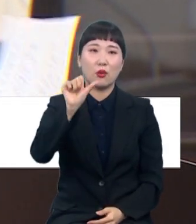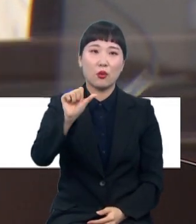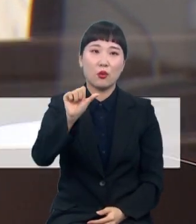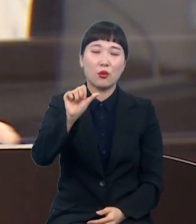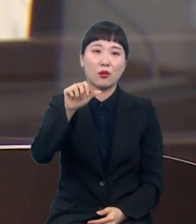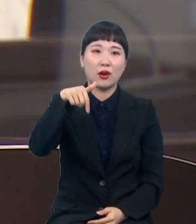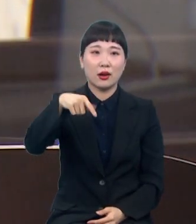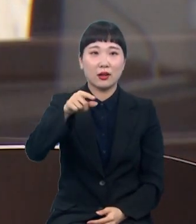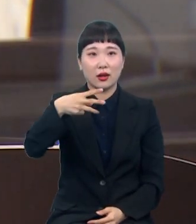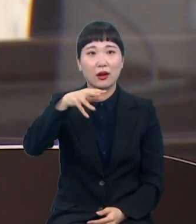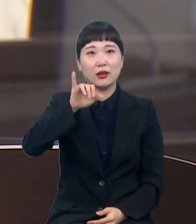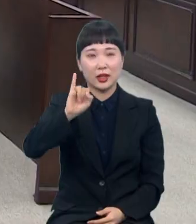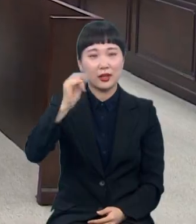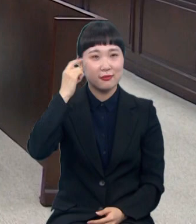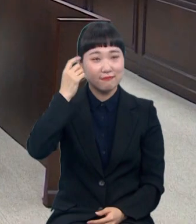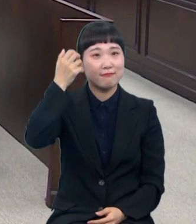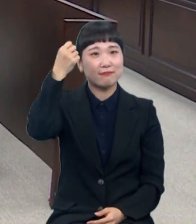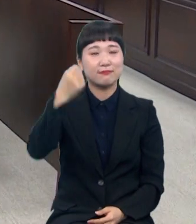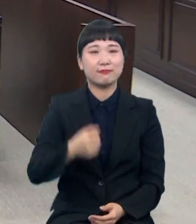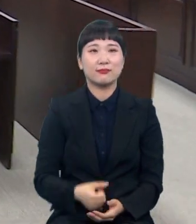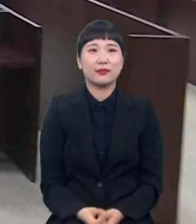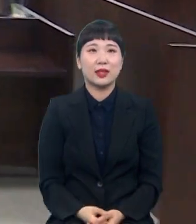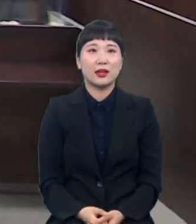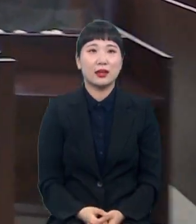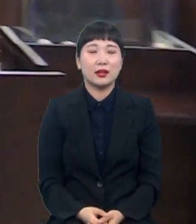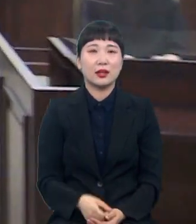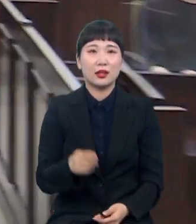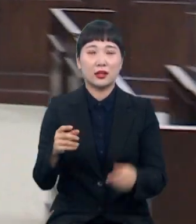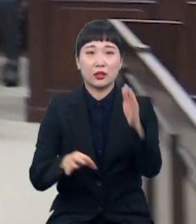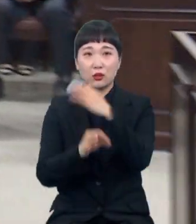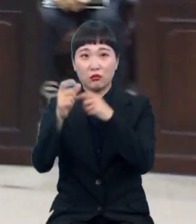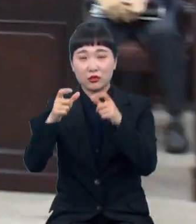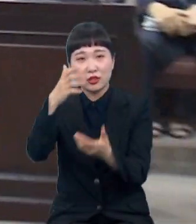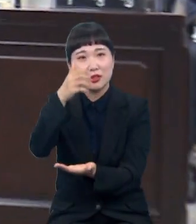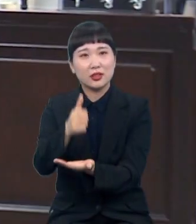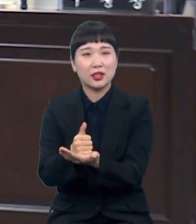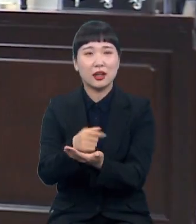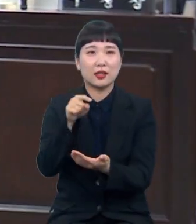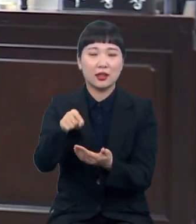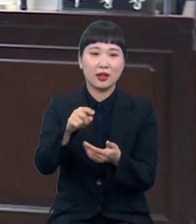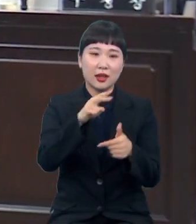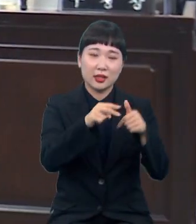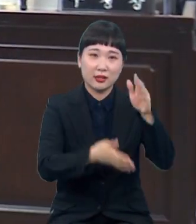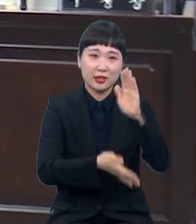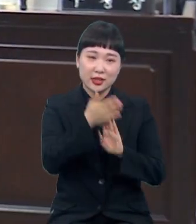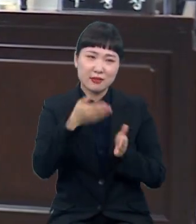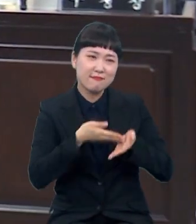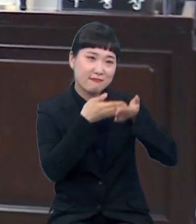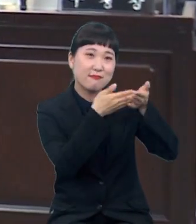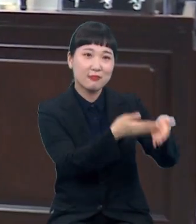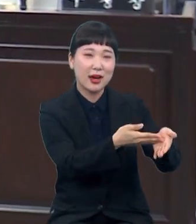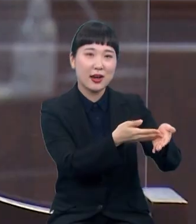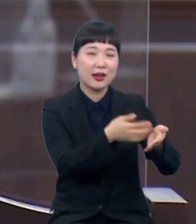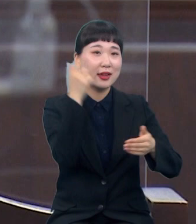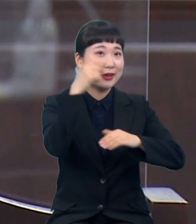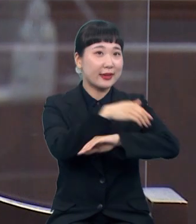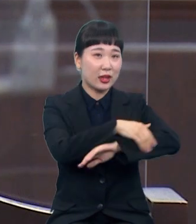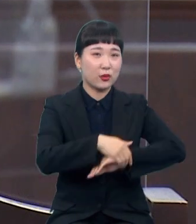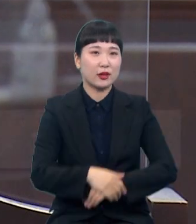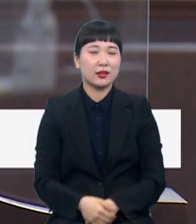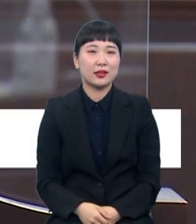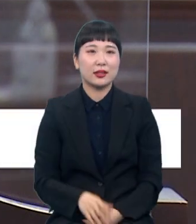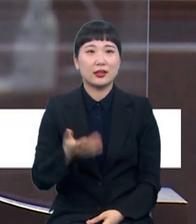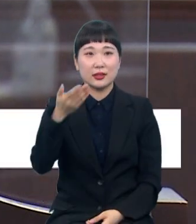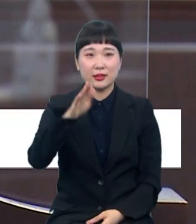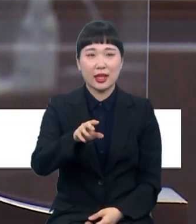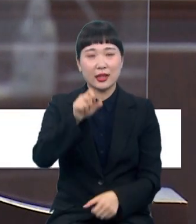송림어굴이라고 생각합니다. 허위난 동구청장은 인천시에 적극 건의하겠다며 같은 입장을 보였습니다. 다만